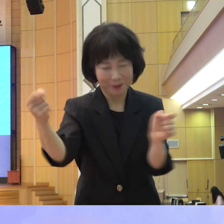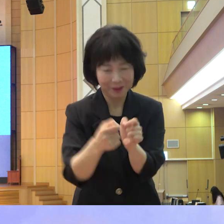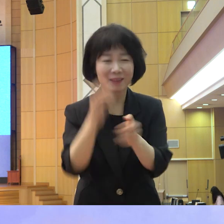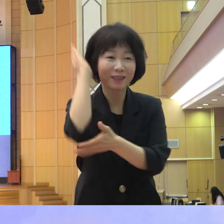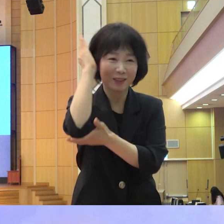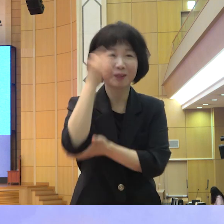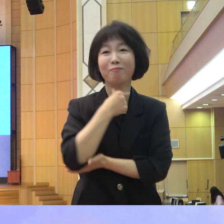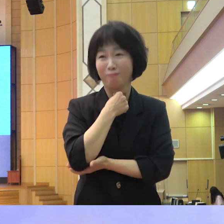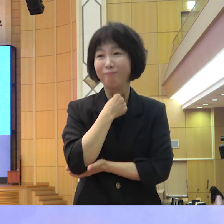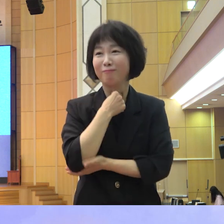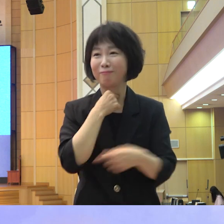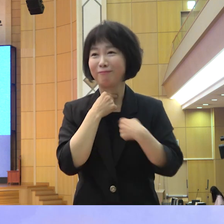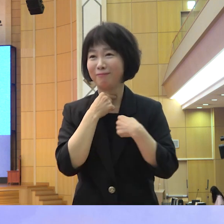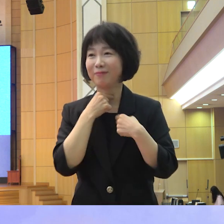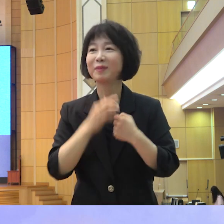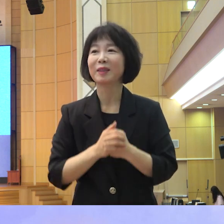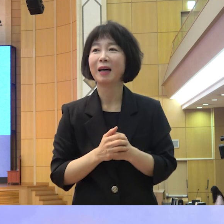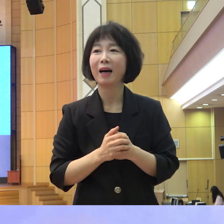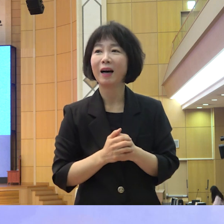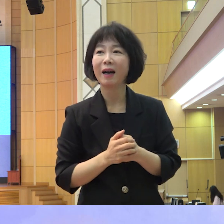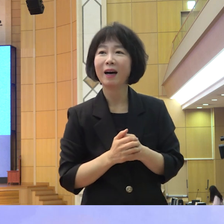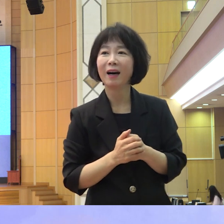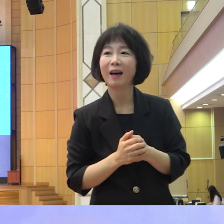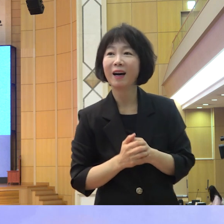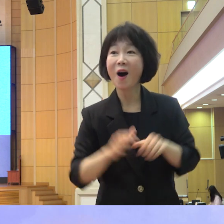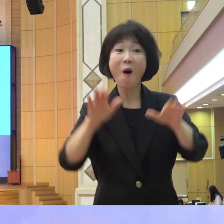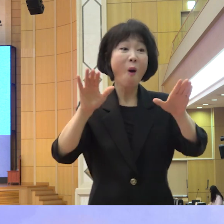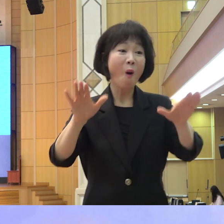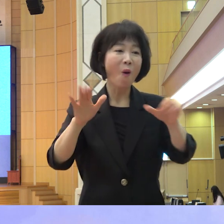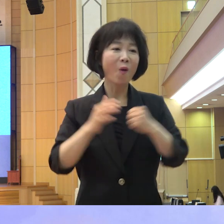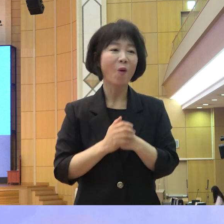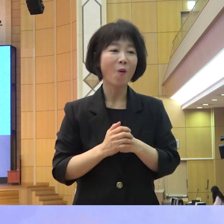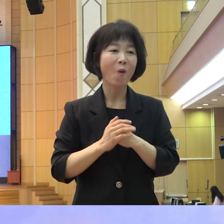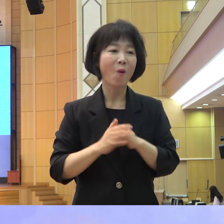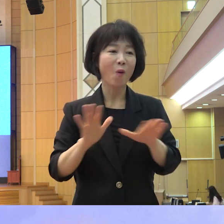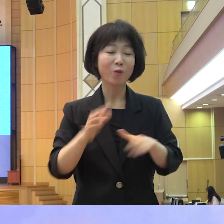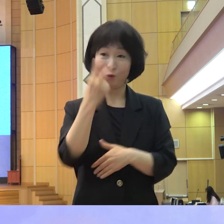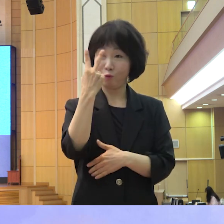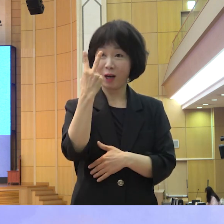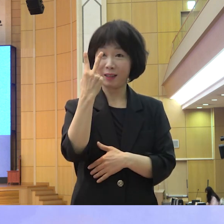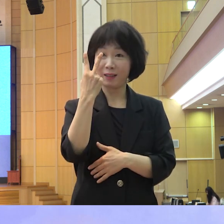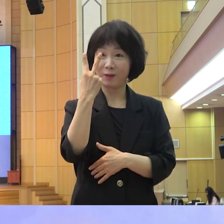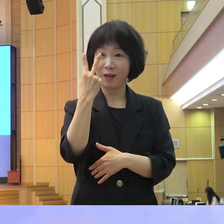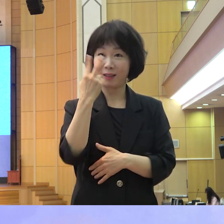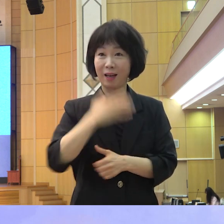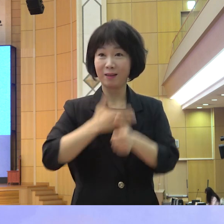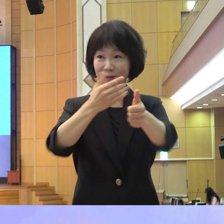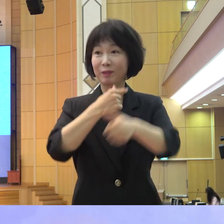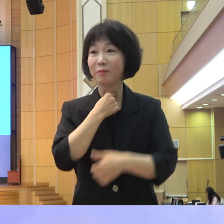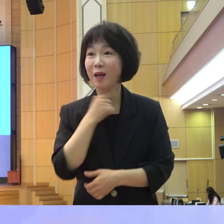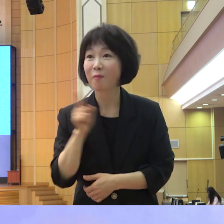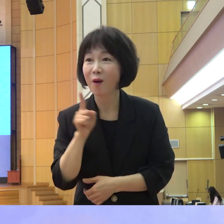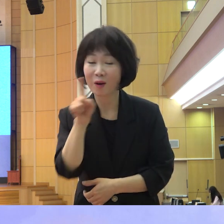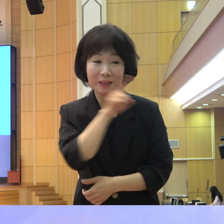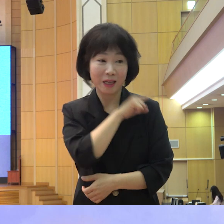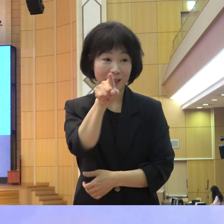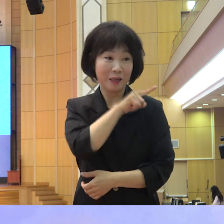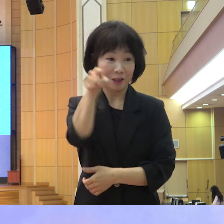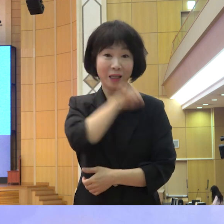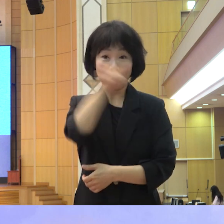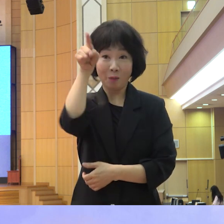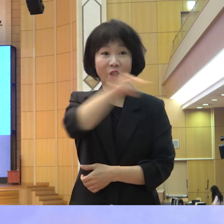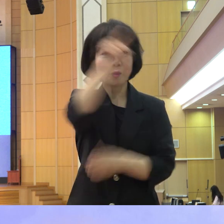하겠습니다. 그래서 바로 본론으로 들어갈게요. 오늘은 두 가지 방향으로 설교를 드릴 겁니다. 첫 번째는